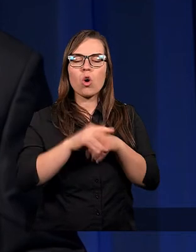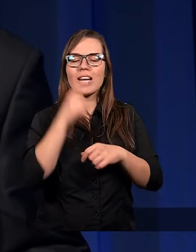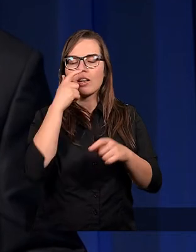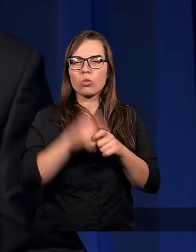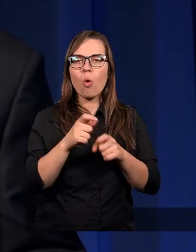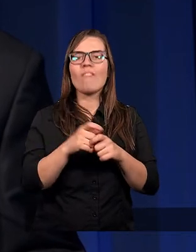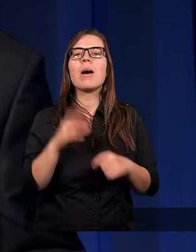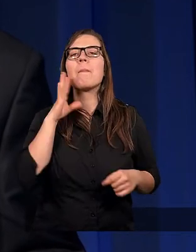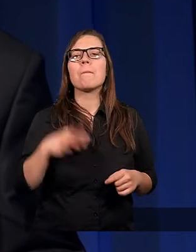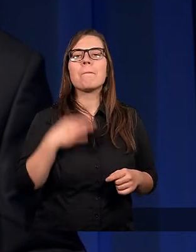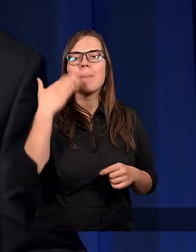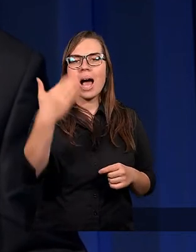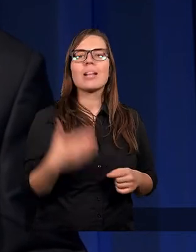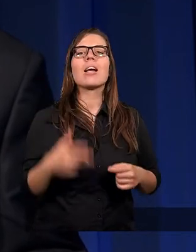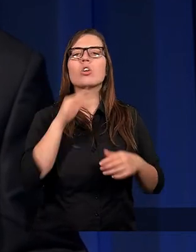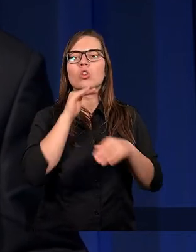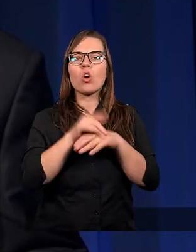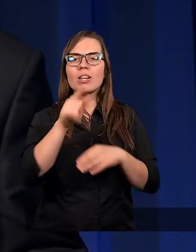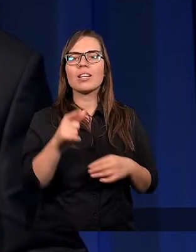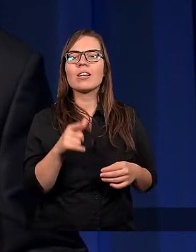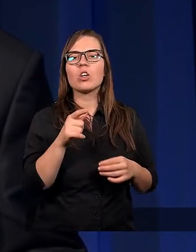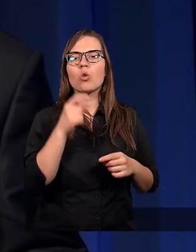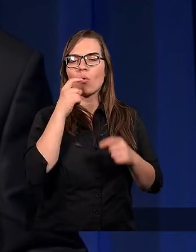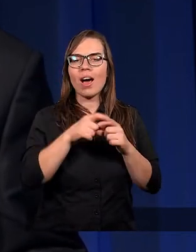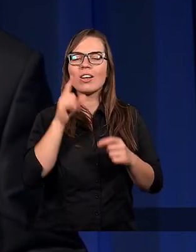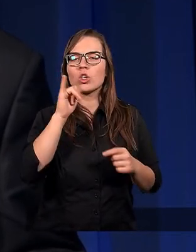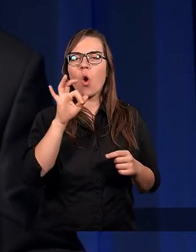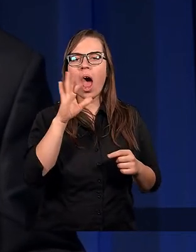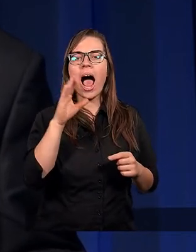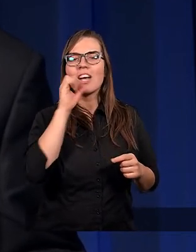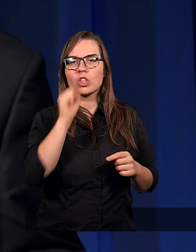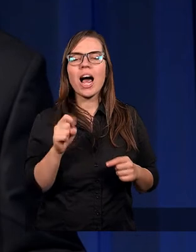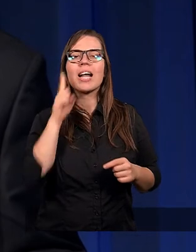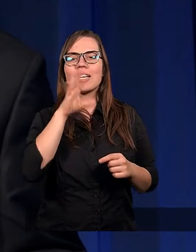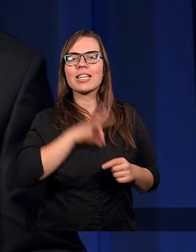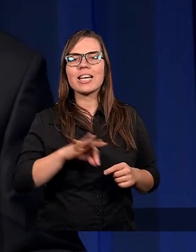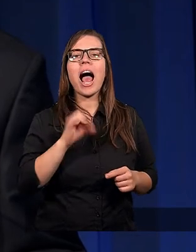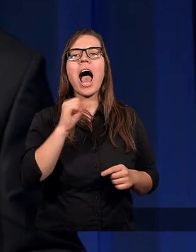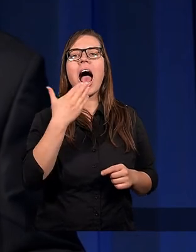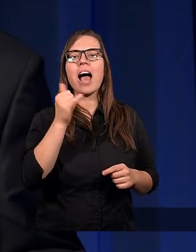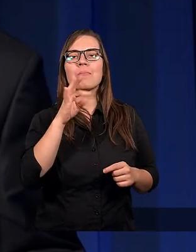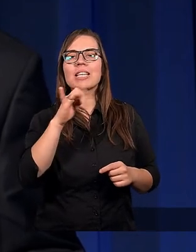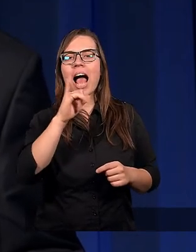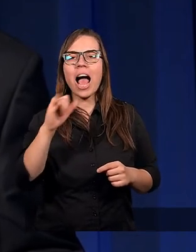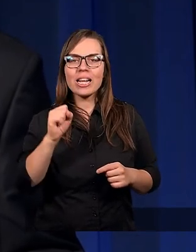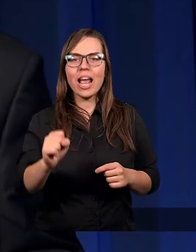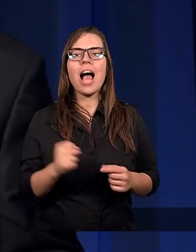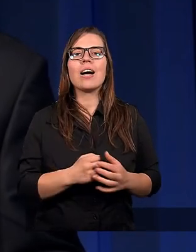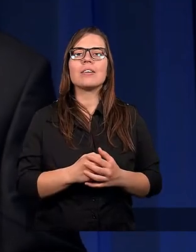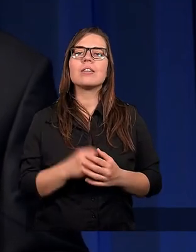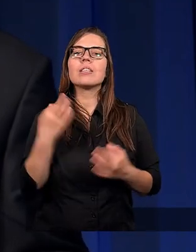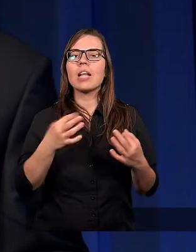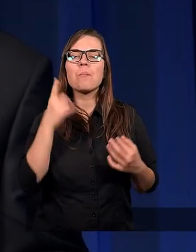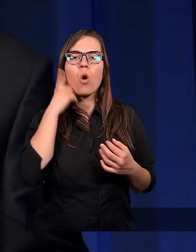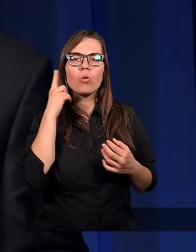Pana, Boga Izraelskiego, które wypowiedział przez swego sługę Joasza, syna Amitaja, proroka z Gat-Hefer. I